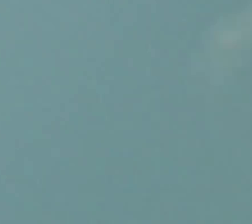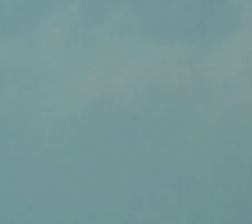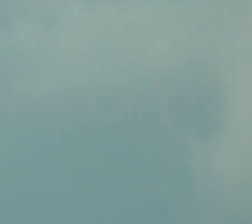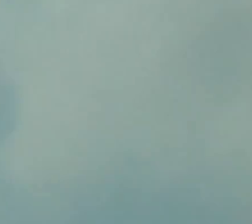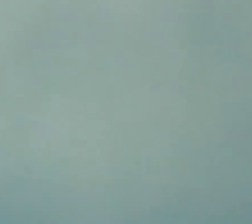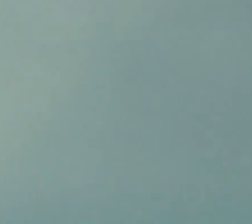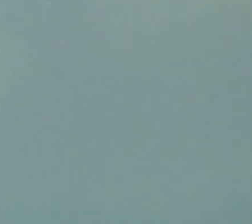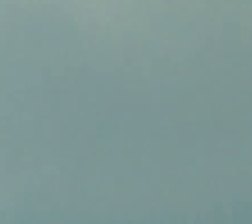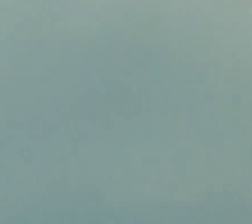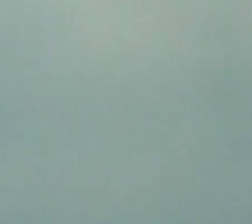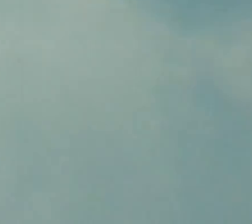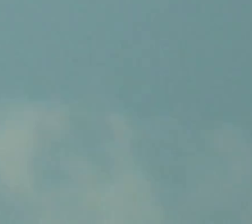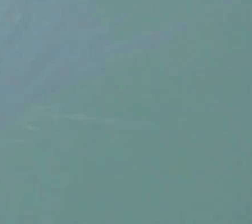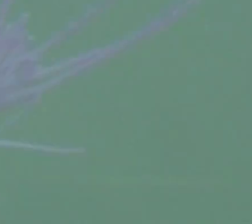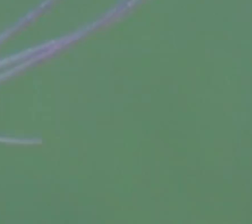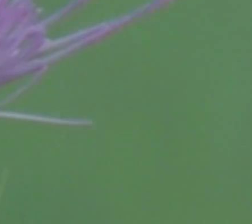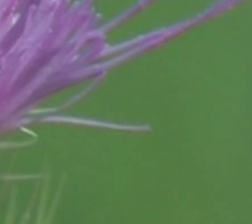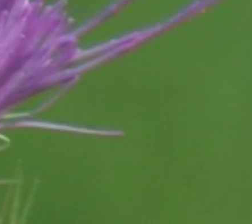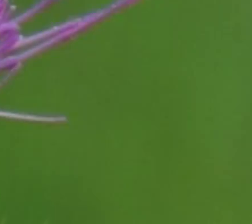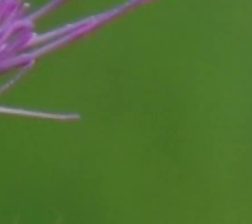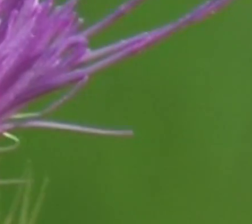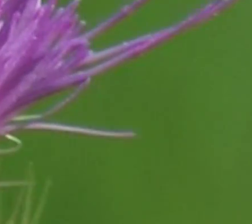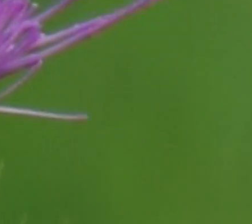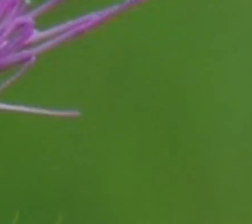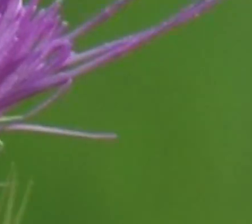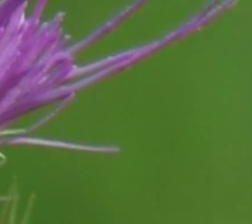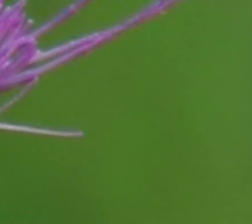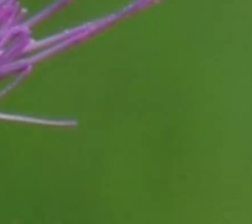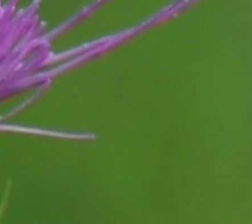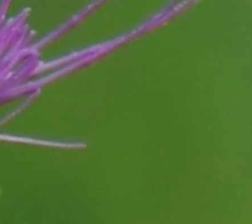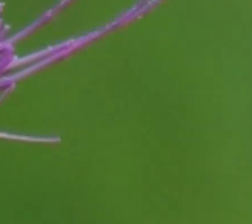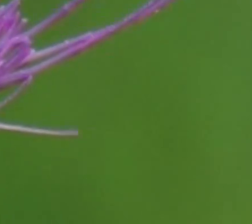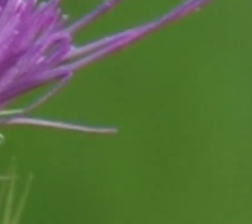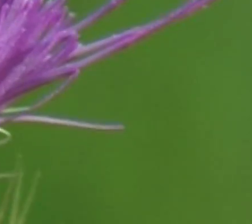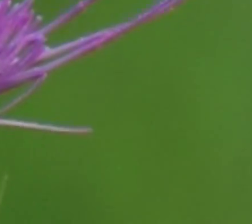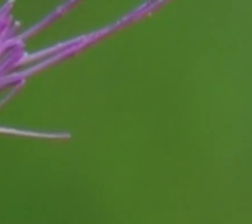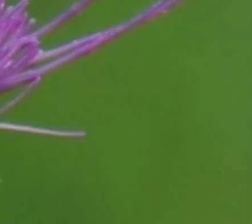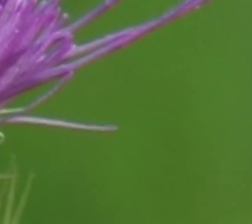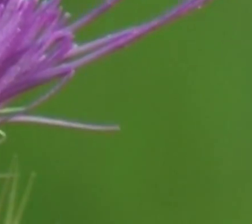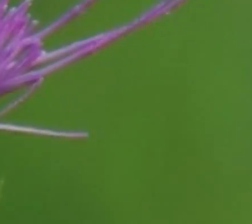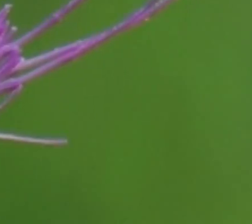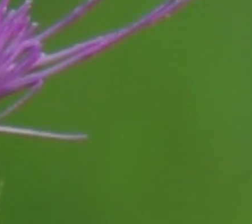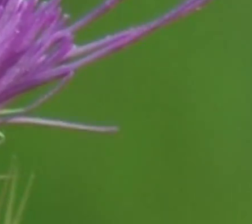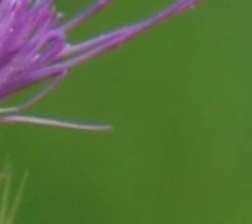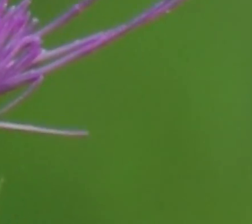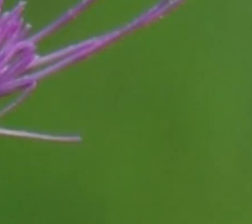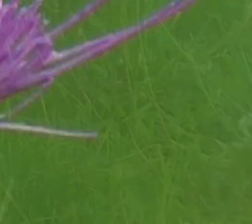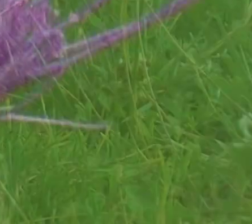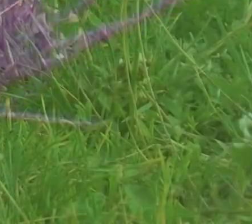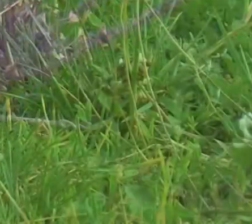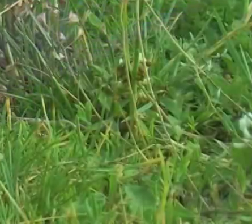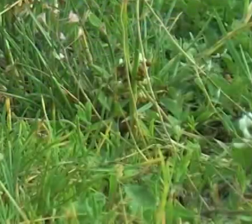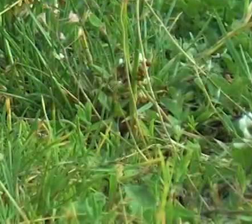tle nieba. Ale jak mówi moja mama, wszystkie zwierzaki kochać,